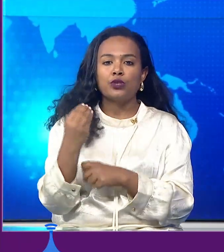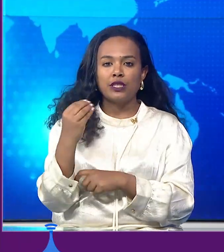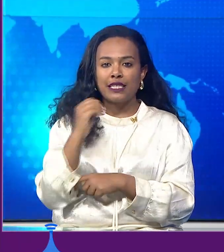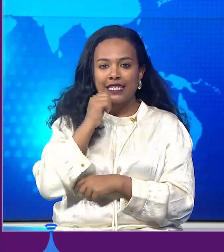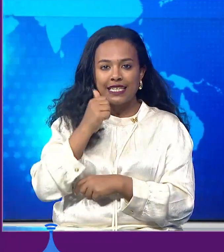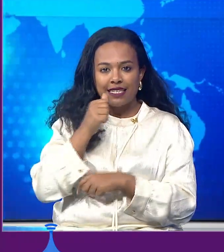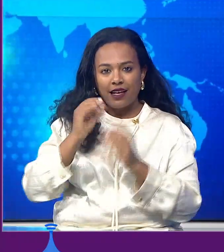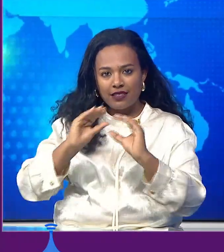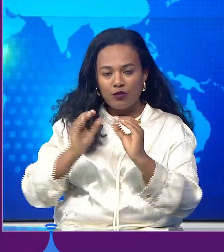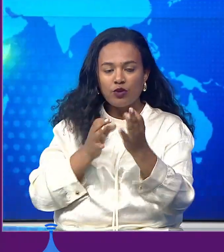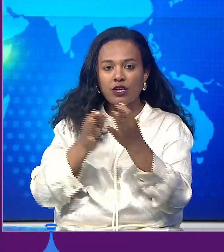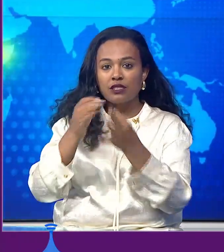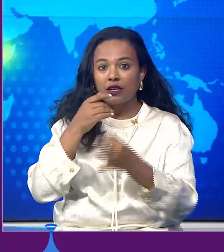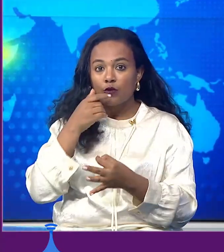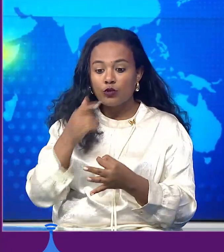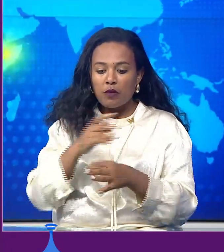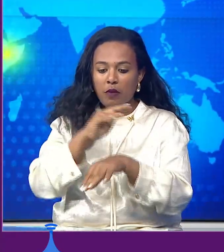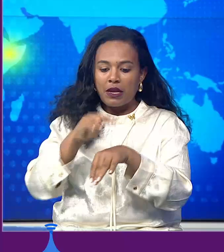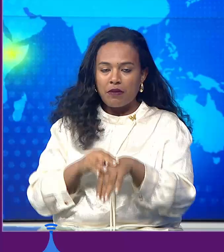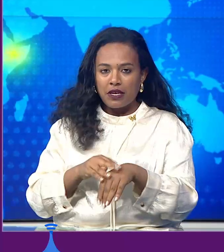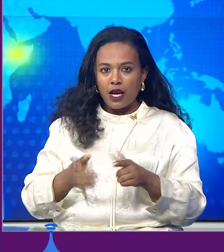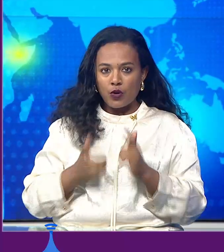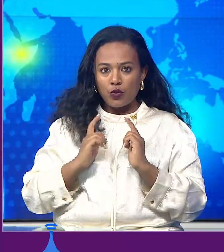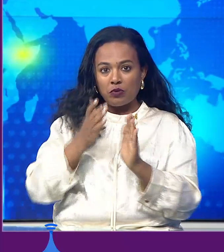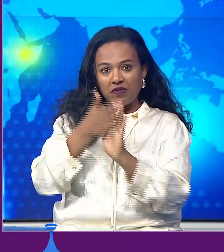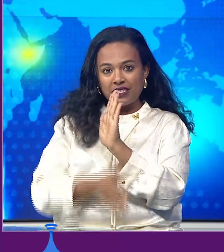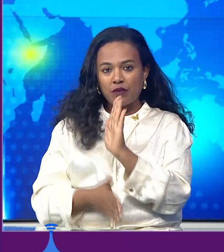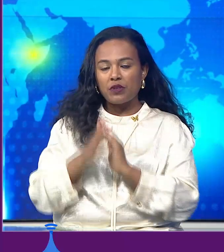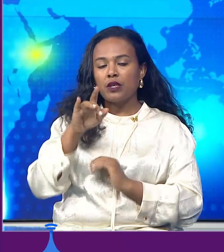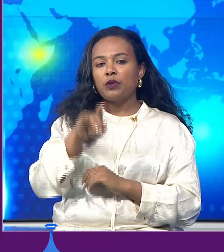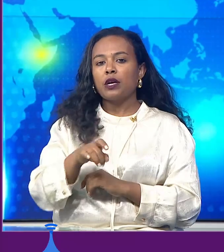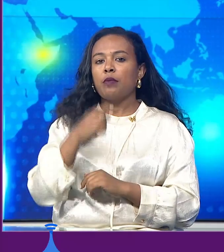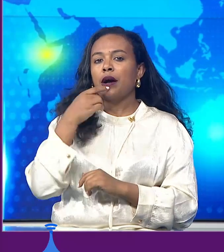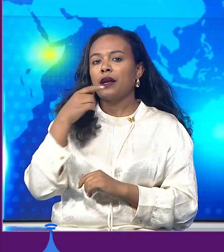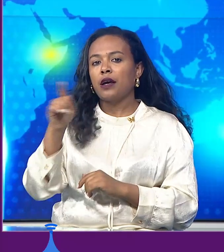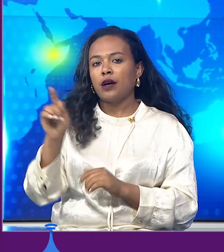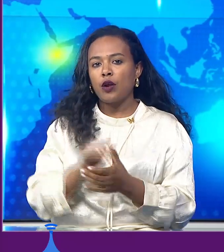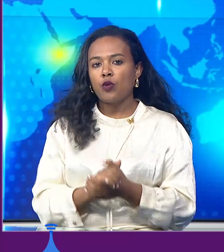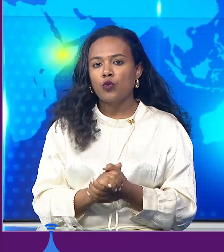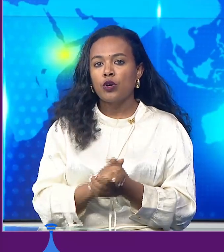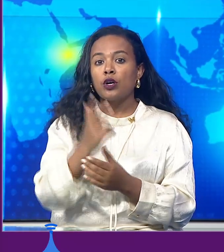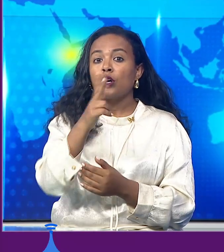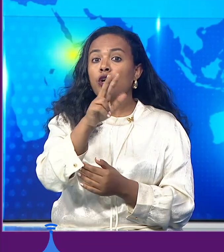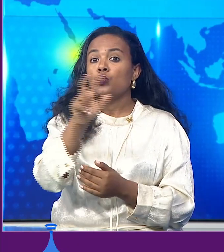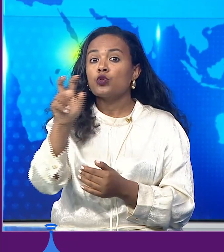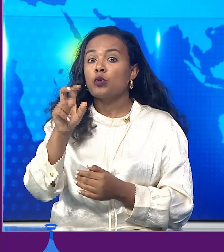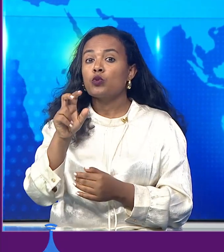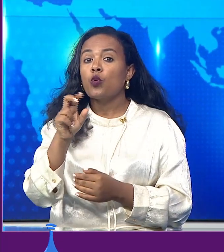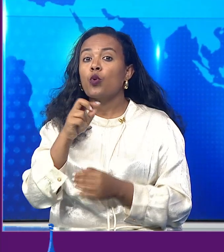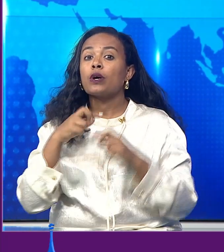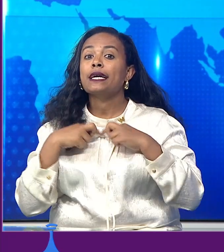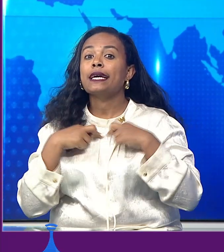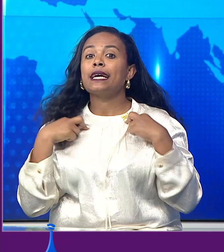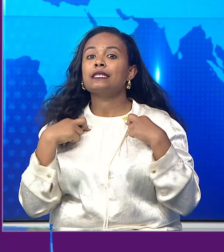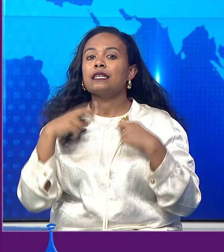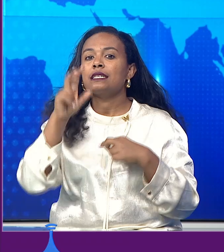ያሉት መምህራኑ በመደበኛ ሕይወት አስተምሮቱን መፈጸም እንደሚገባ ይናገራሉ። ከ300 ቄርቶት 30 ዲናር